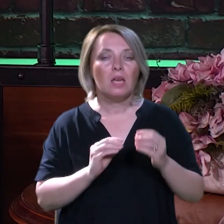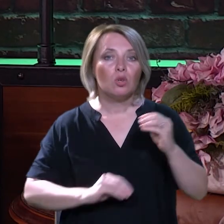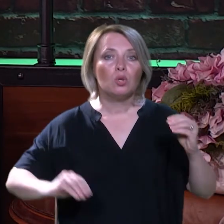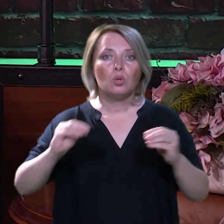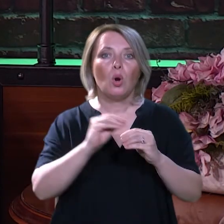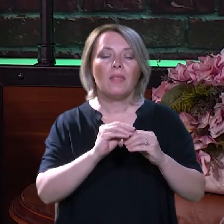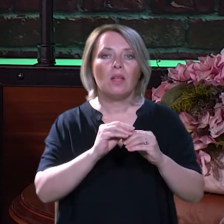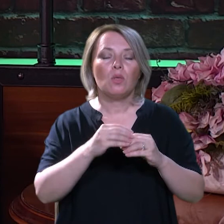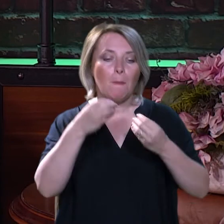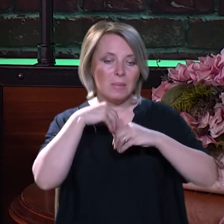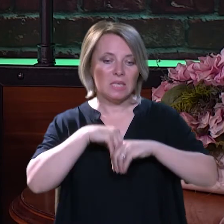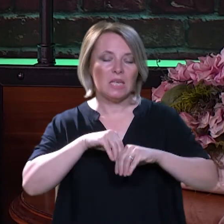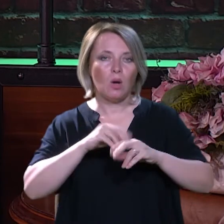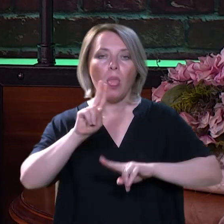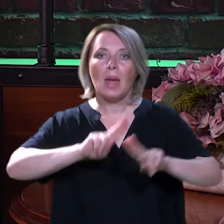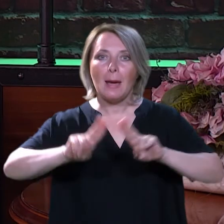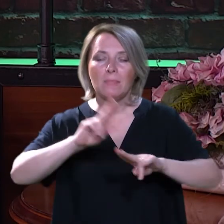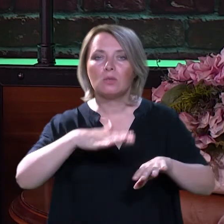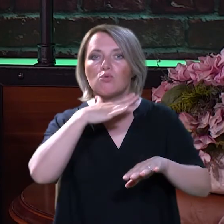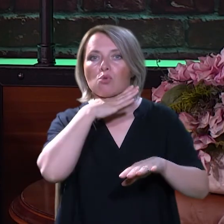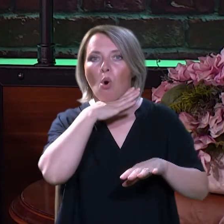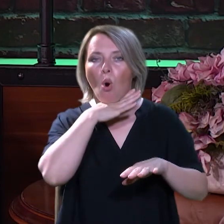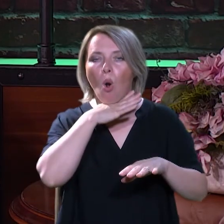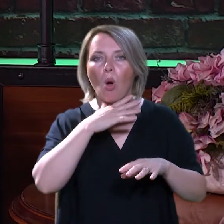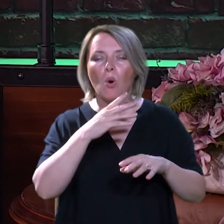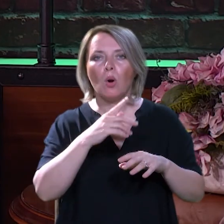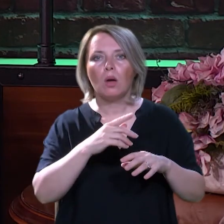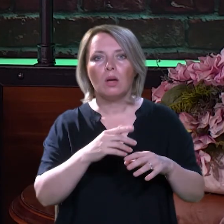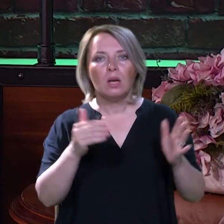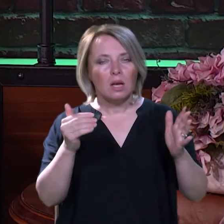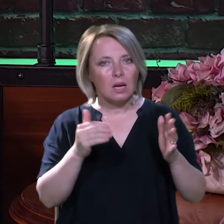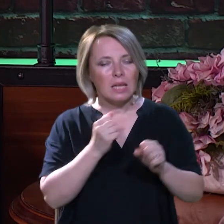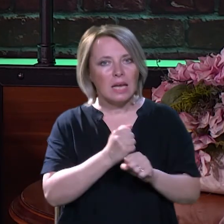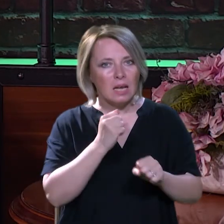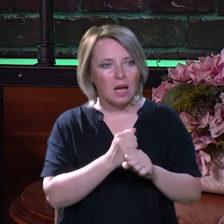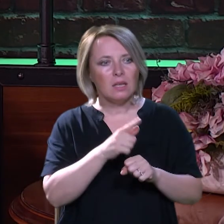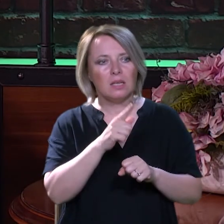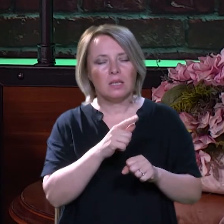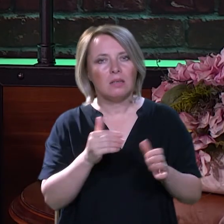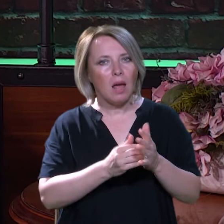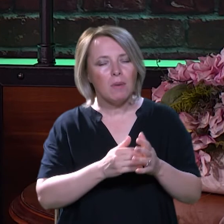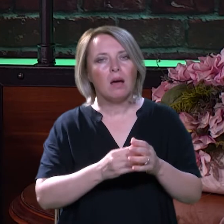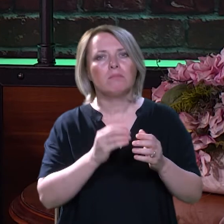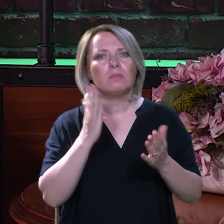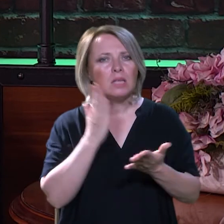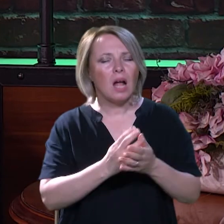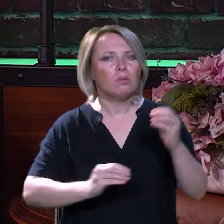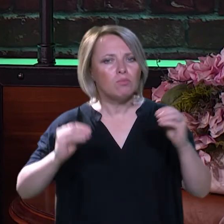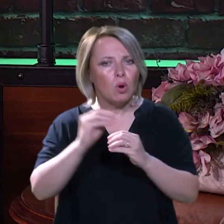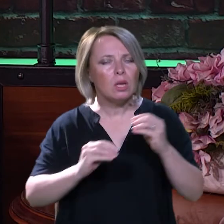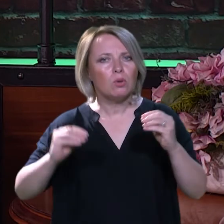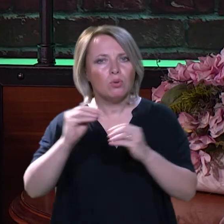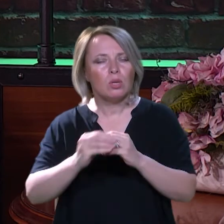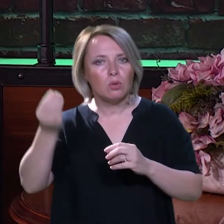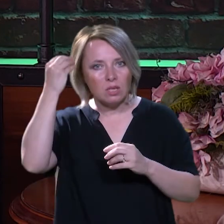dodatnu psihoterapijsku školu, i to je malo kad radite s ljudima. Dakle, jednostavno je potrebno stalno usavršavanje i baš paziti